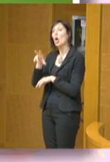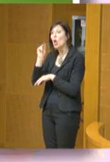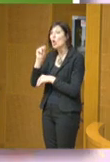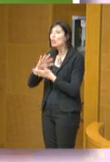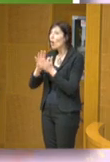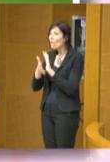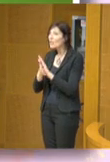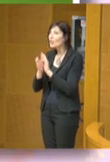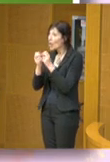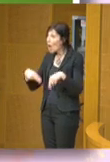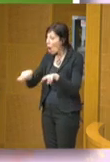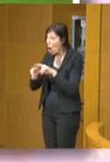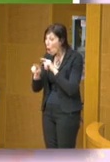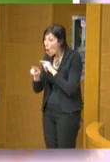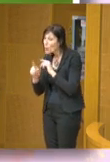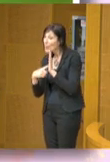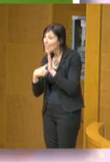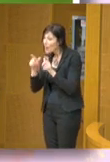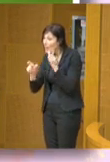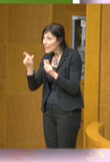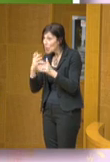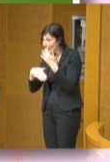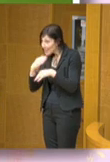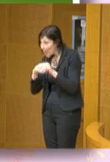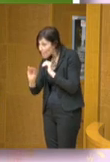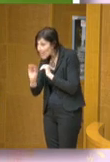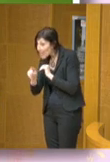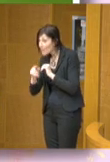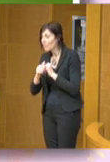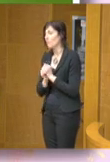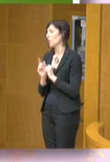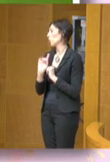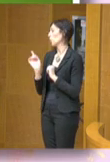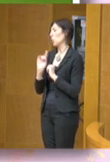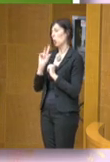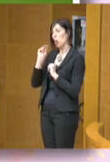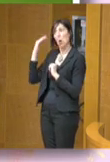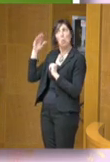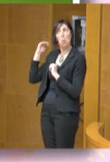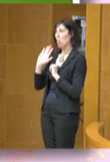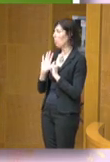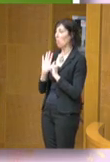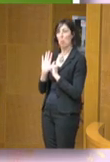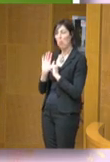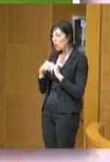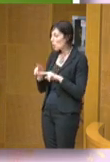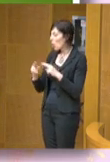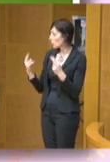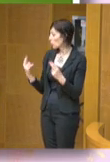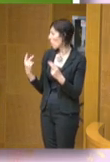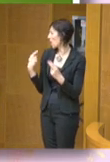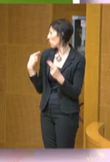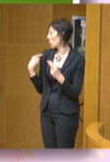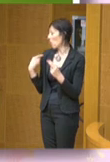Conosci la Convenzione delle Nazioni Unite sui diritti delle persone con disabilità? No, non la conoscevo, l'ho scoperto ieri